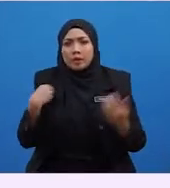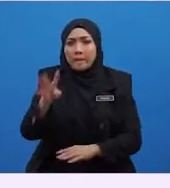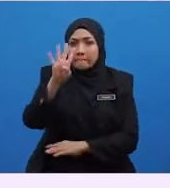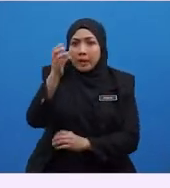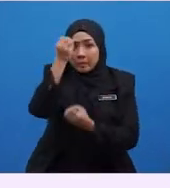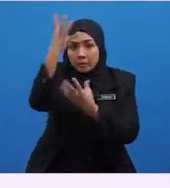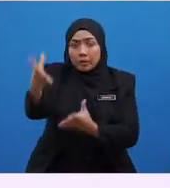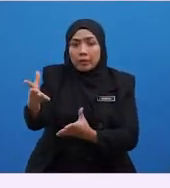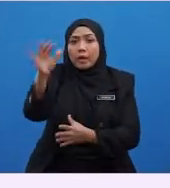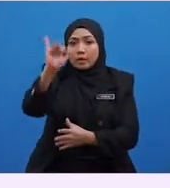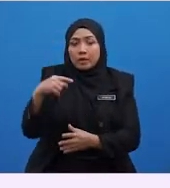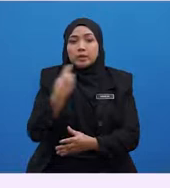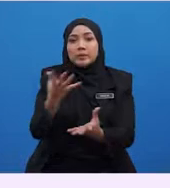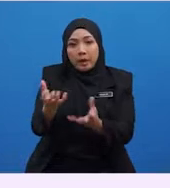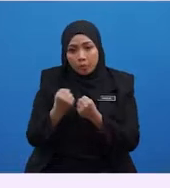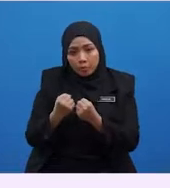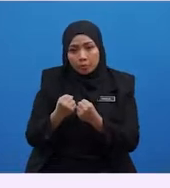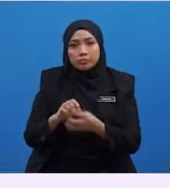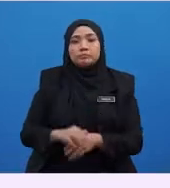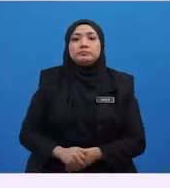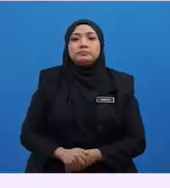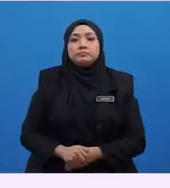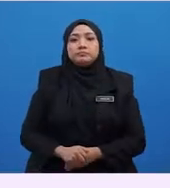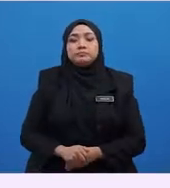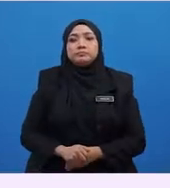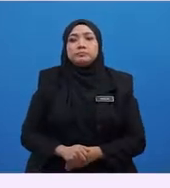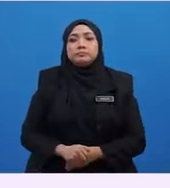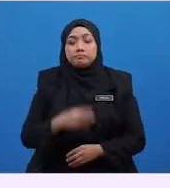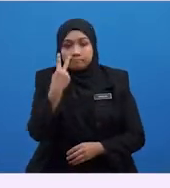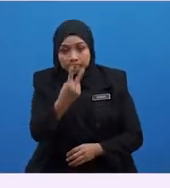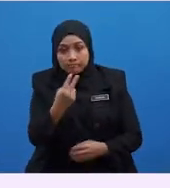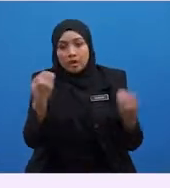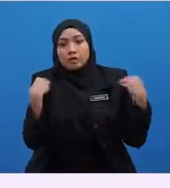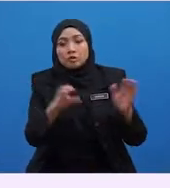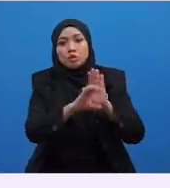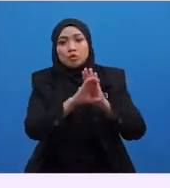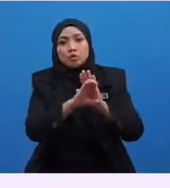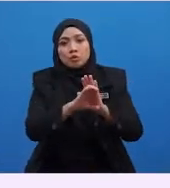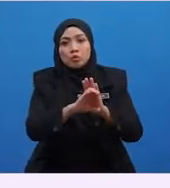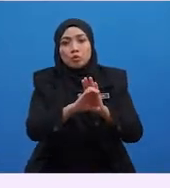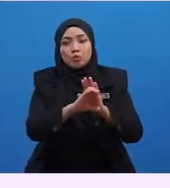yang diperlukan. Berikut adalah contoh empat maklumat yang diperlukan.